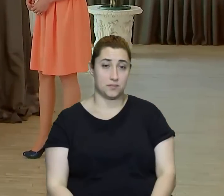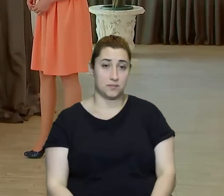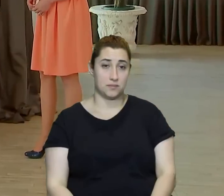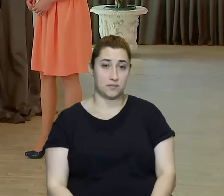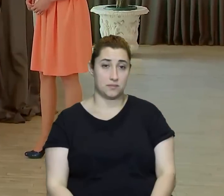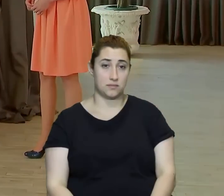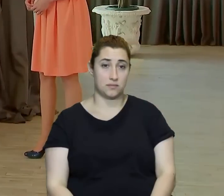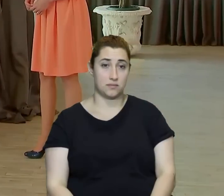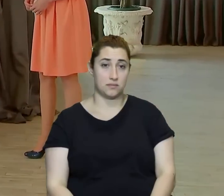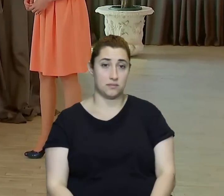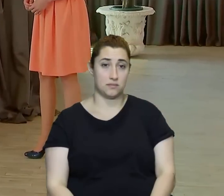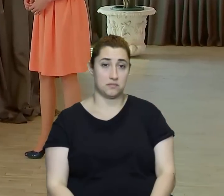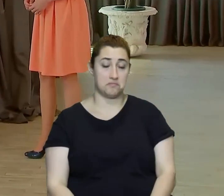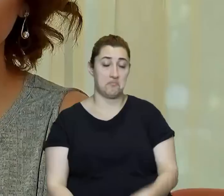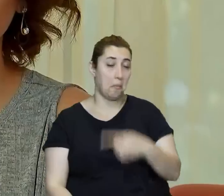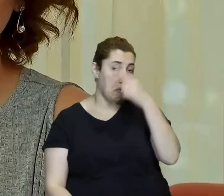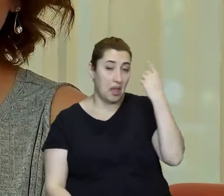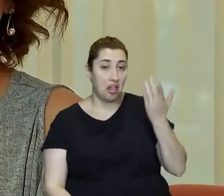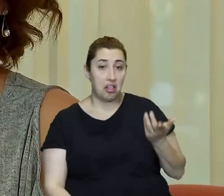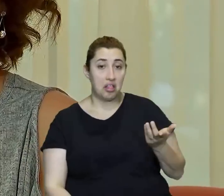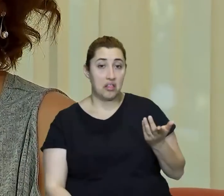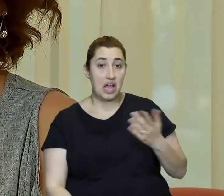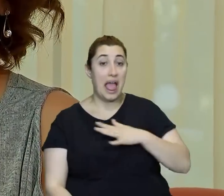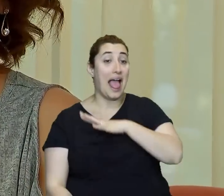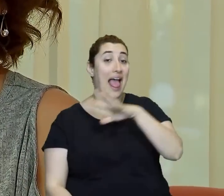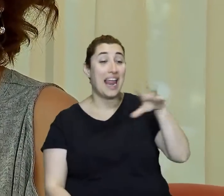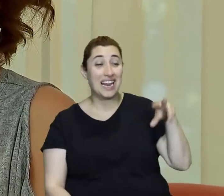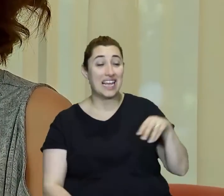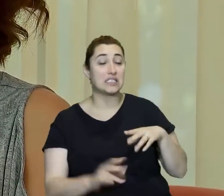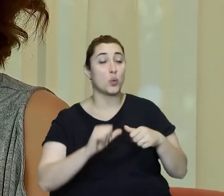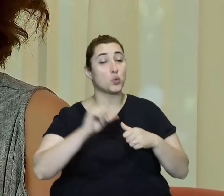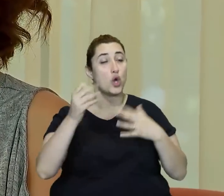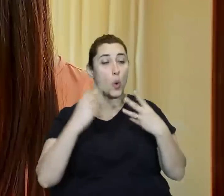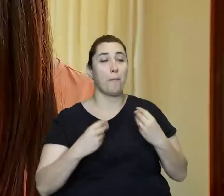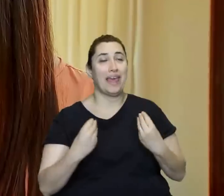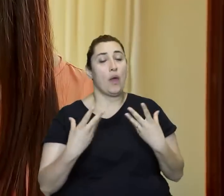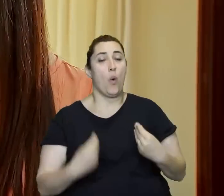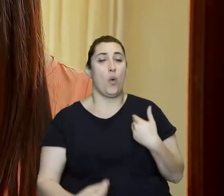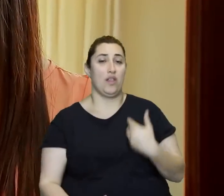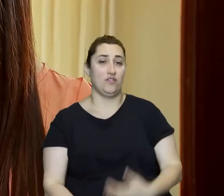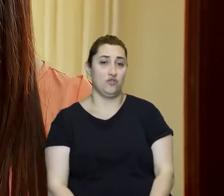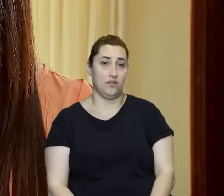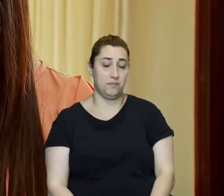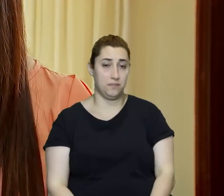Koltuğa geçip oturdu. Belki de herkesten, her şeyden uzaklaşmak iyi gelecek.